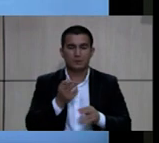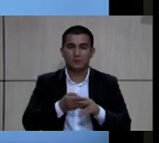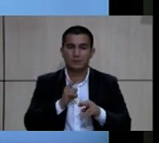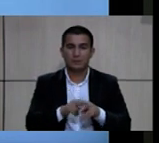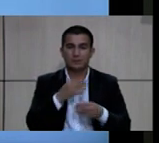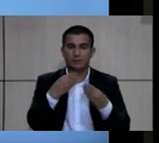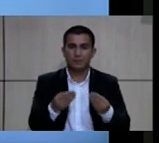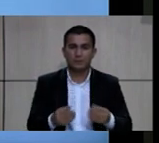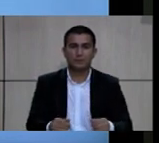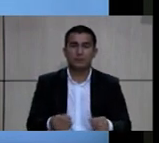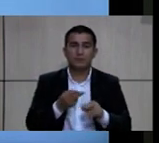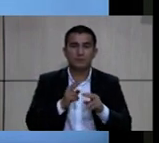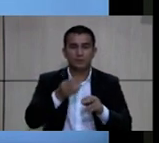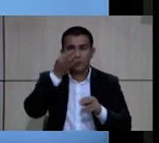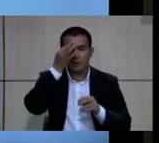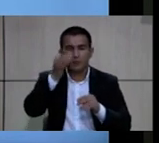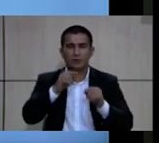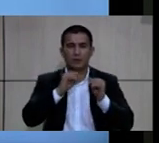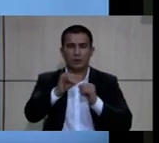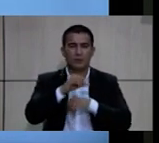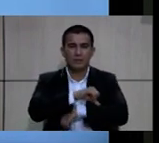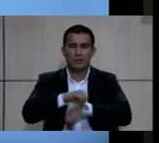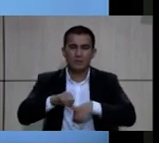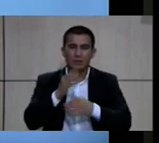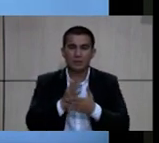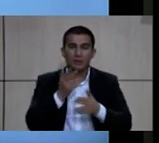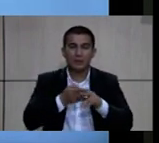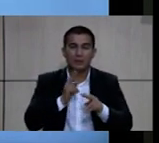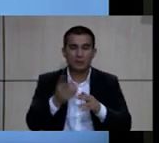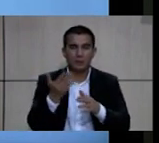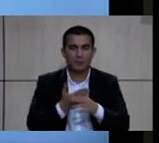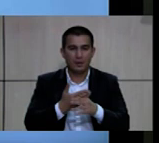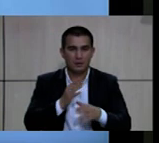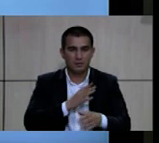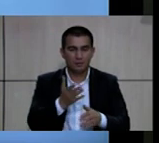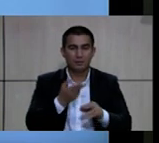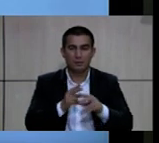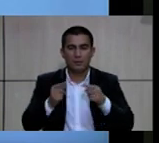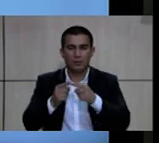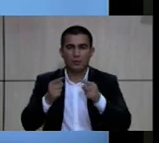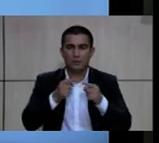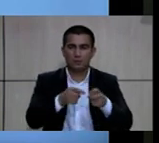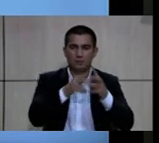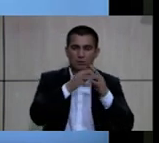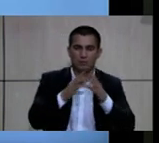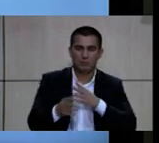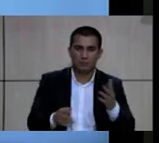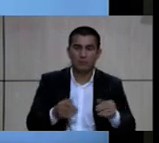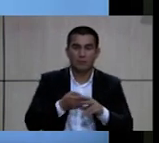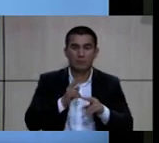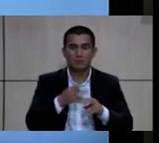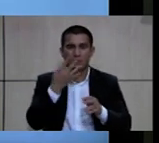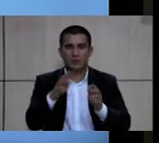berilgan. Bu to'g'ri chiziq, uchinchi kesuvchi to'g'ri chiziq yordamida burchaklar hosil bo'lgan. Bitta